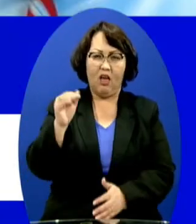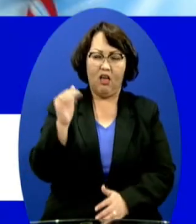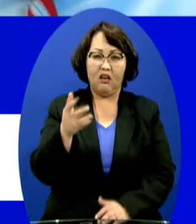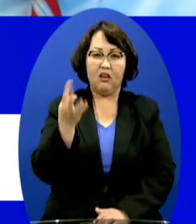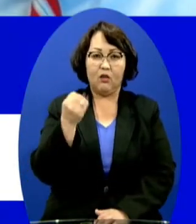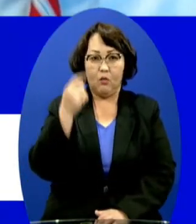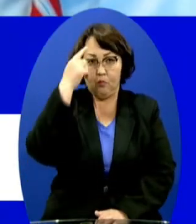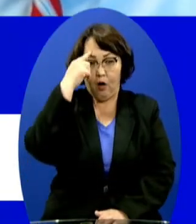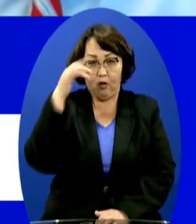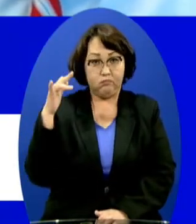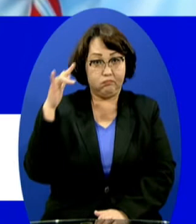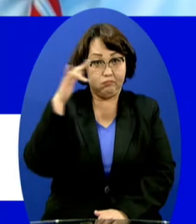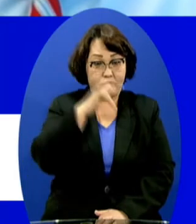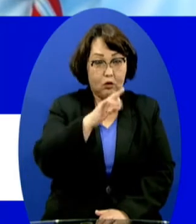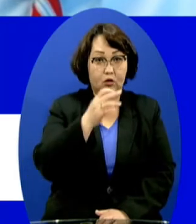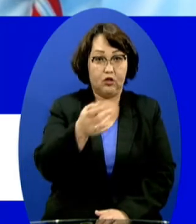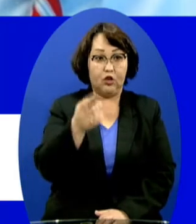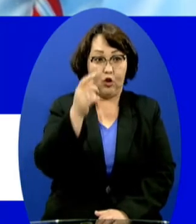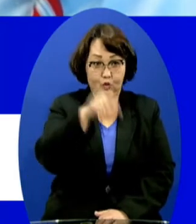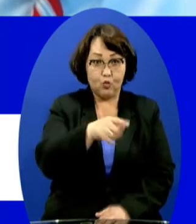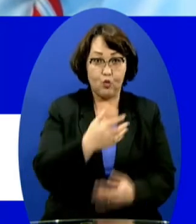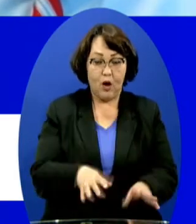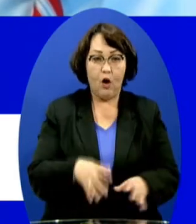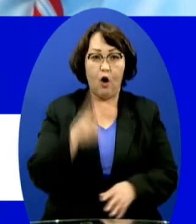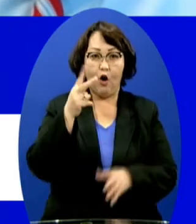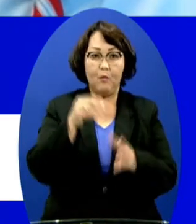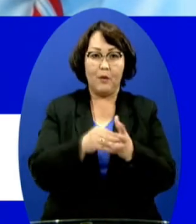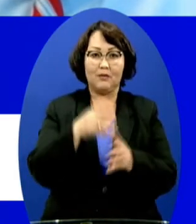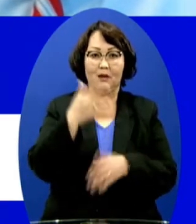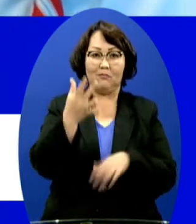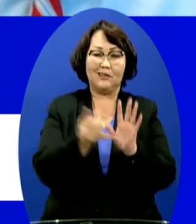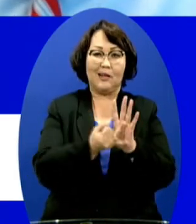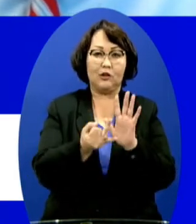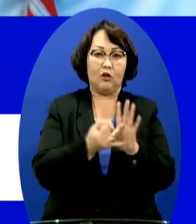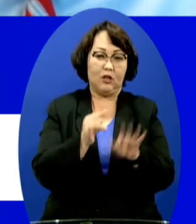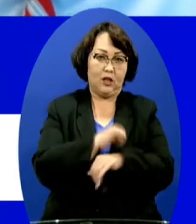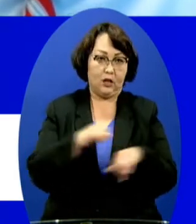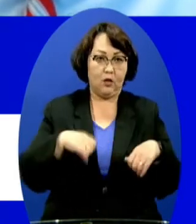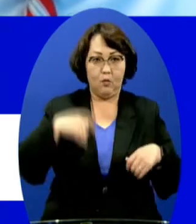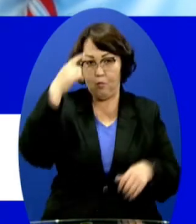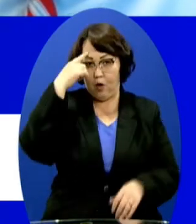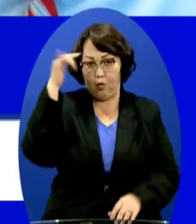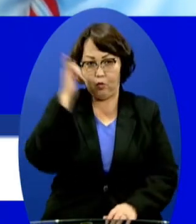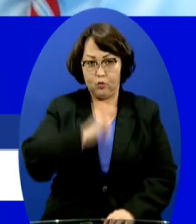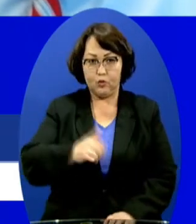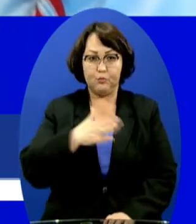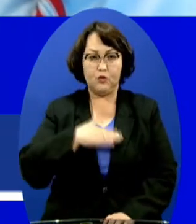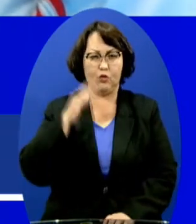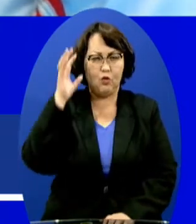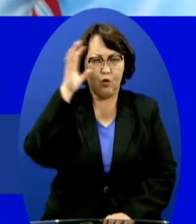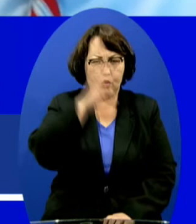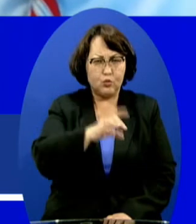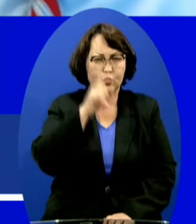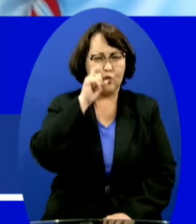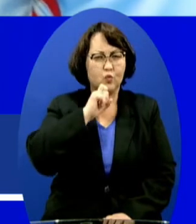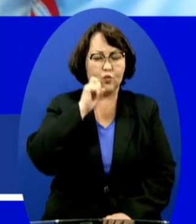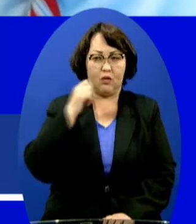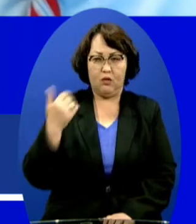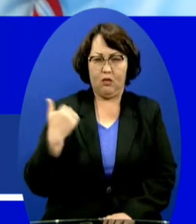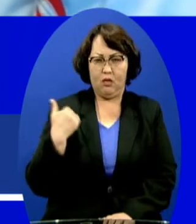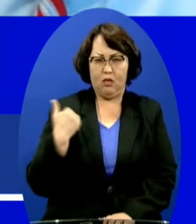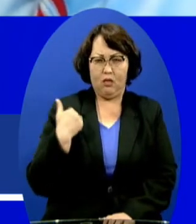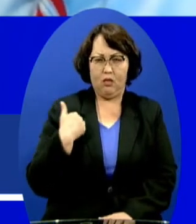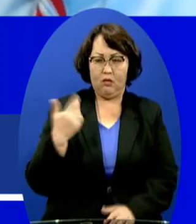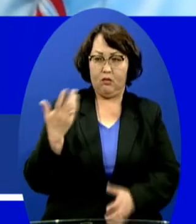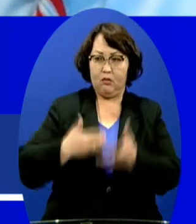уу 2577 иргэн нутгийн орondo буцъя гэсэн хүсэлтийг илэрхийлээд бидэнд өгсөн байна энэ